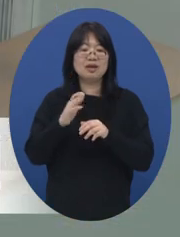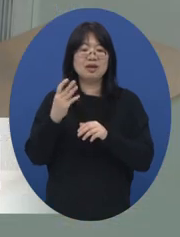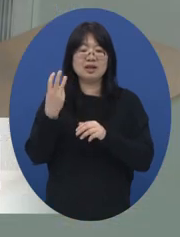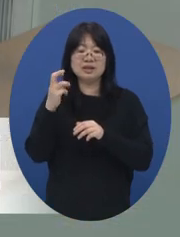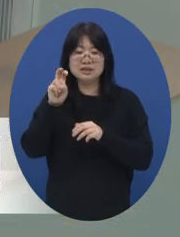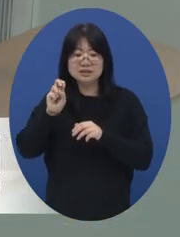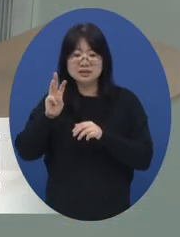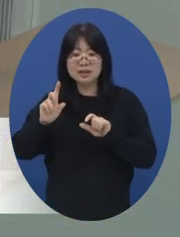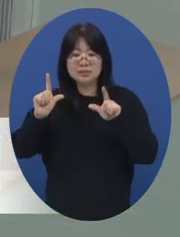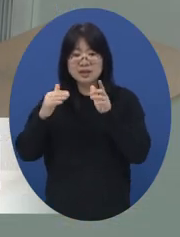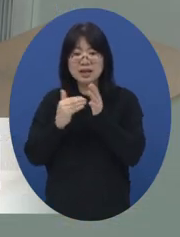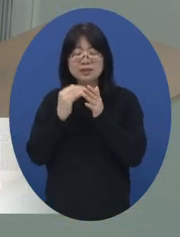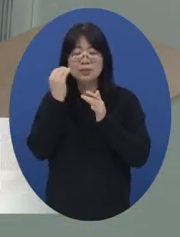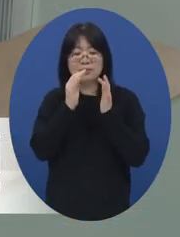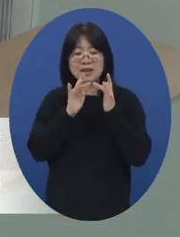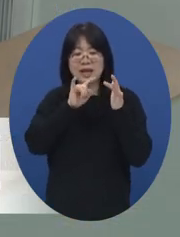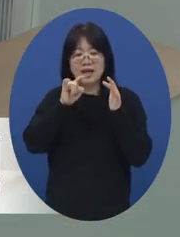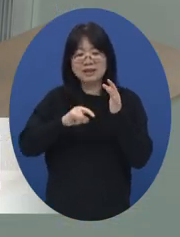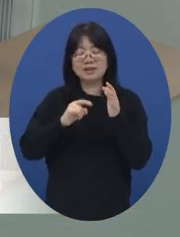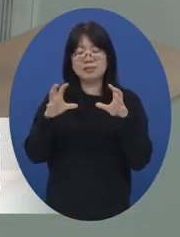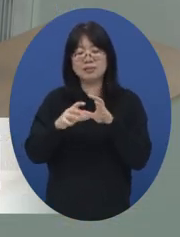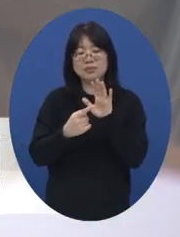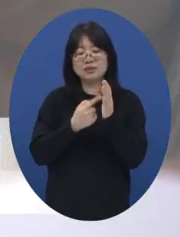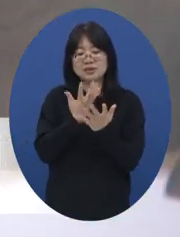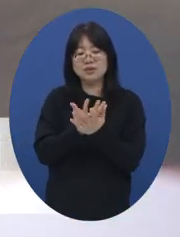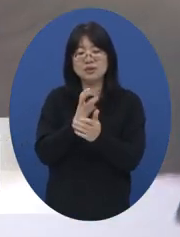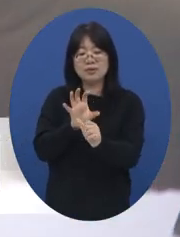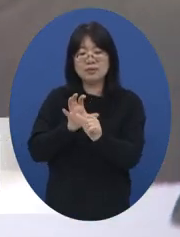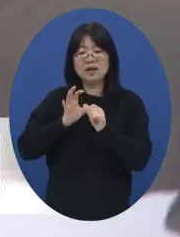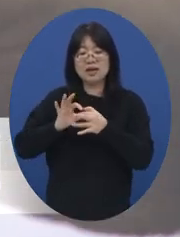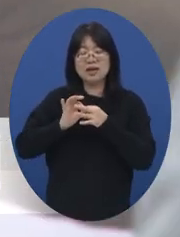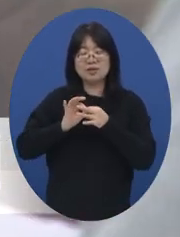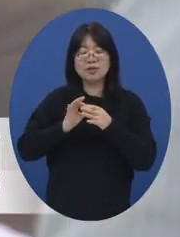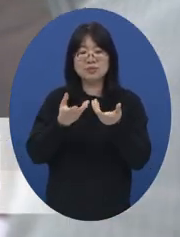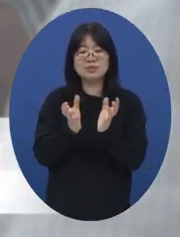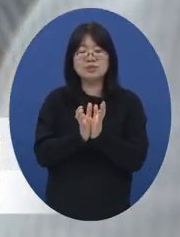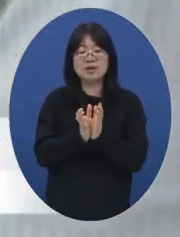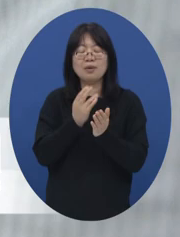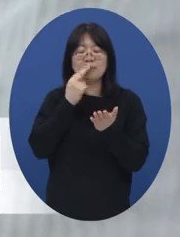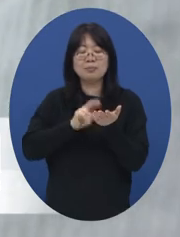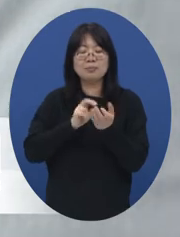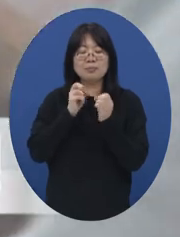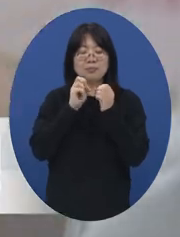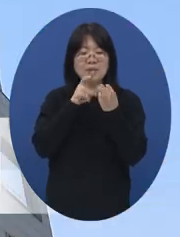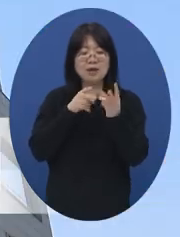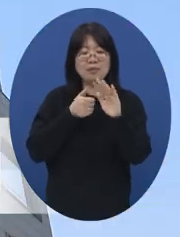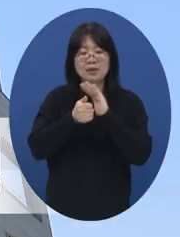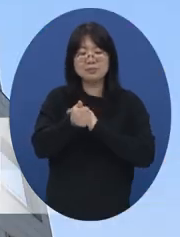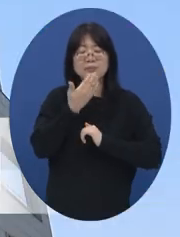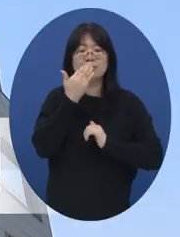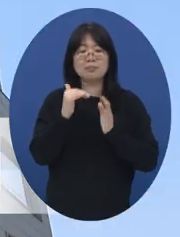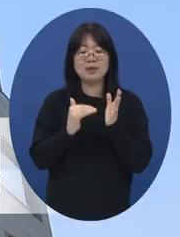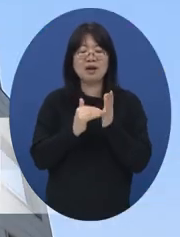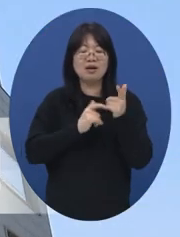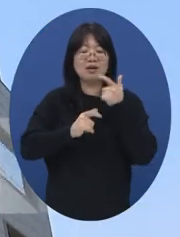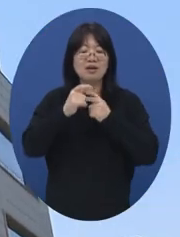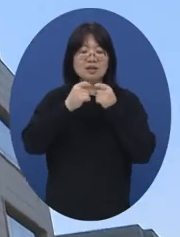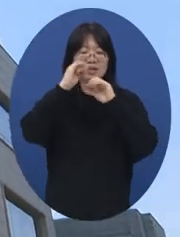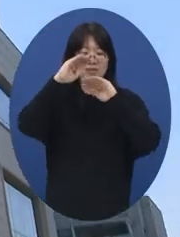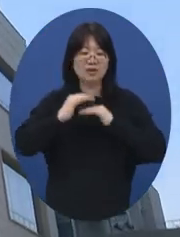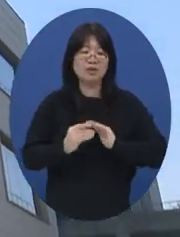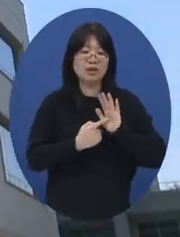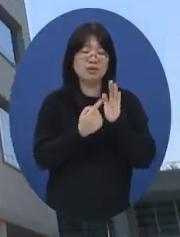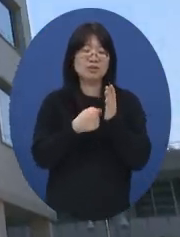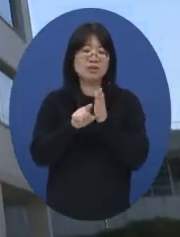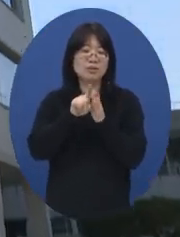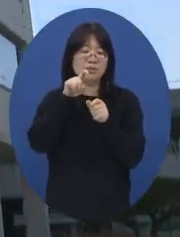도움 페이지에 있는 모습 서류를 작성해 관련 부서로 우편이나 방문 접수하면 됩니다 돈은 더 자세한 내용을 알리기 위해